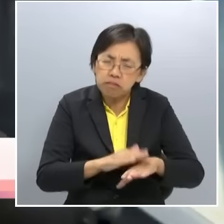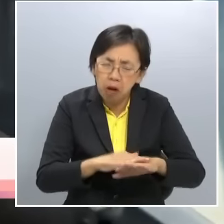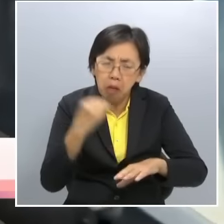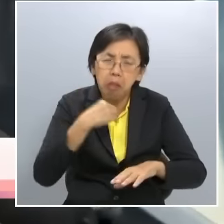ลส่วนนิสัยปกติแล้วลูกชายเนี่ยเป็นคนสุภาพเรียบร้อยไม่ค่อยพูดก็เลยไม่คิดมาก่อนเลยว่าจะไปก่อเหตุแบบนี